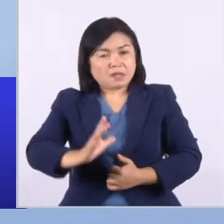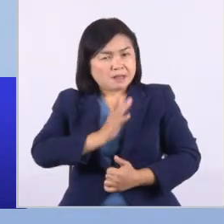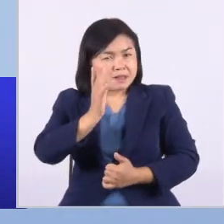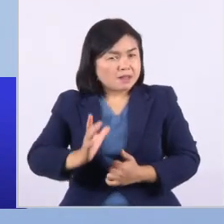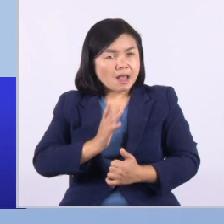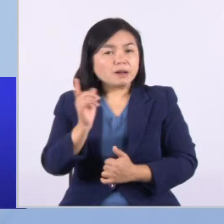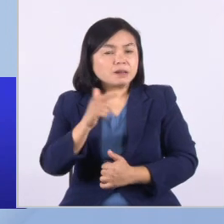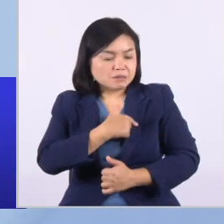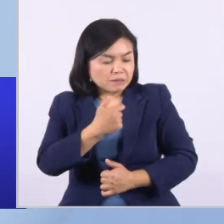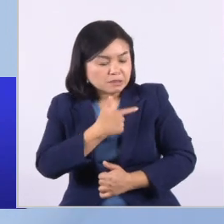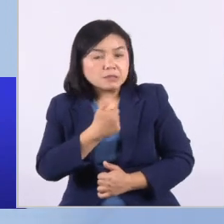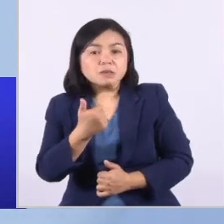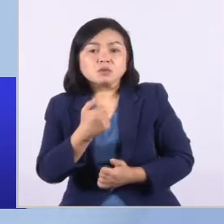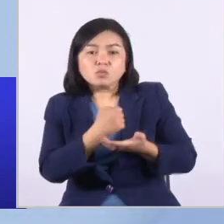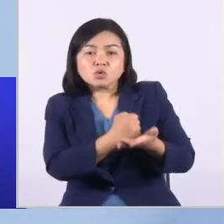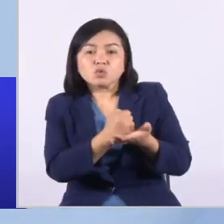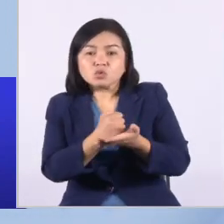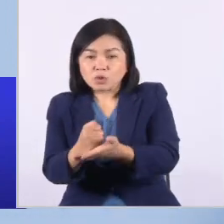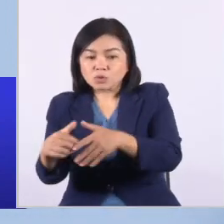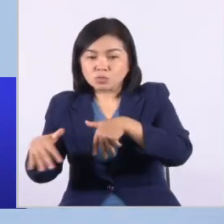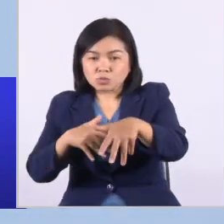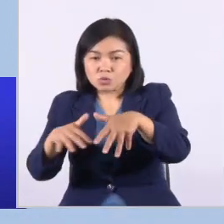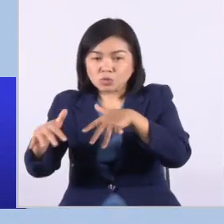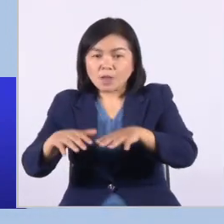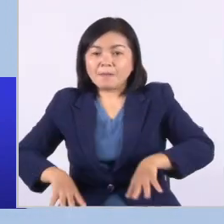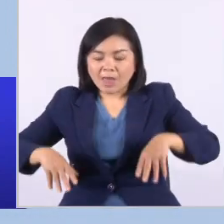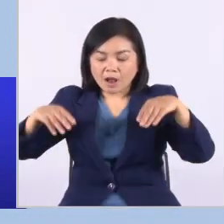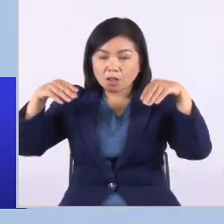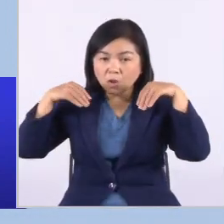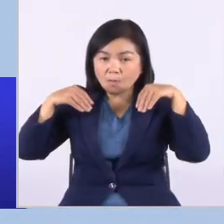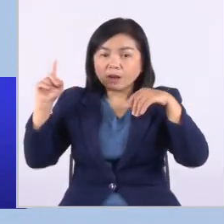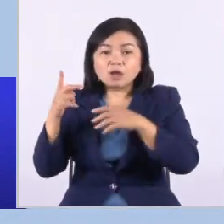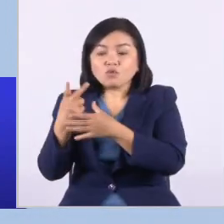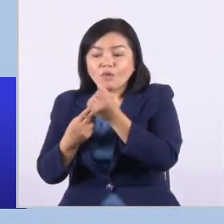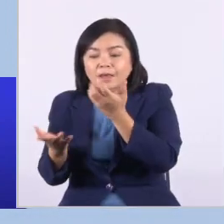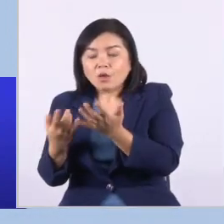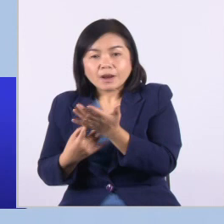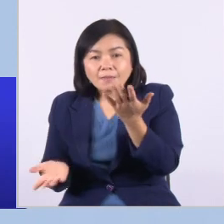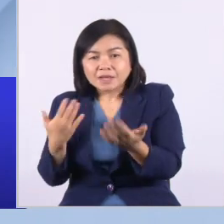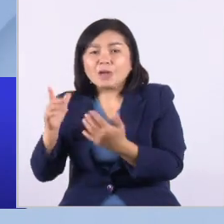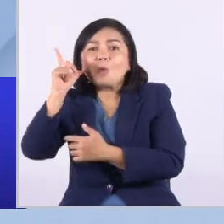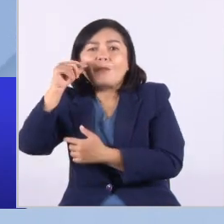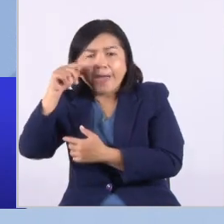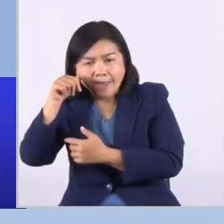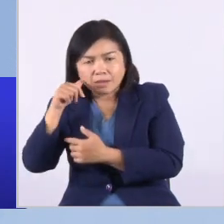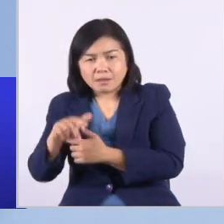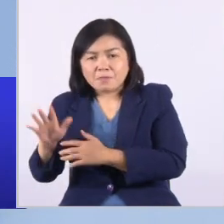ความมีน้ำใจดีอะค่ะเอาผ้าห่มเดี๋ยวเมื่อกี้เดาว่าเป็นของเมียของอะไรไม่ใช่นะคะของแม่ค่ะ ของ